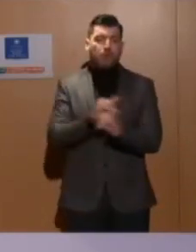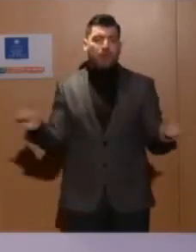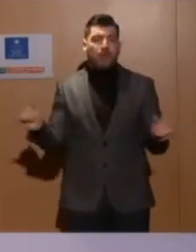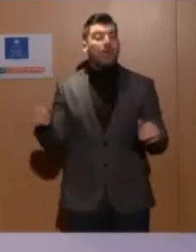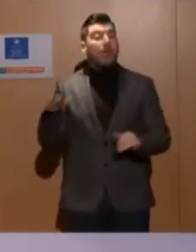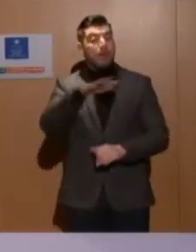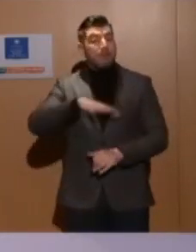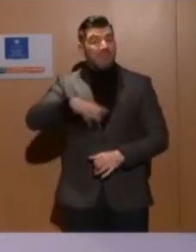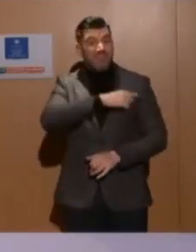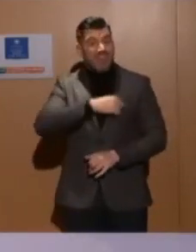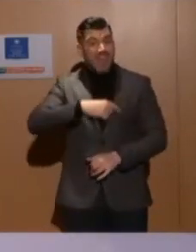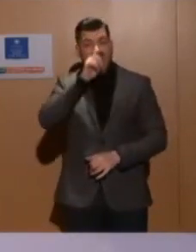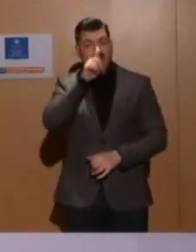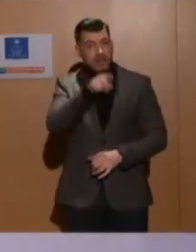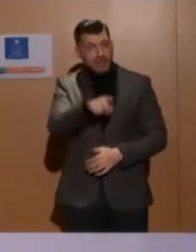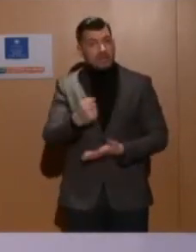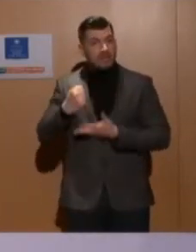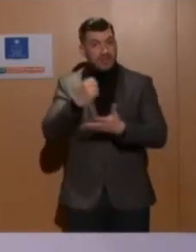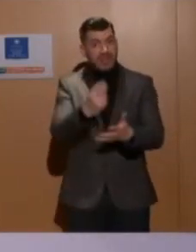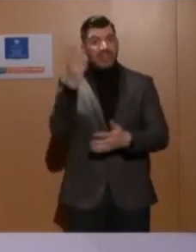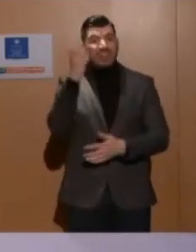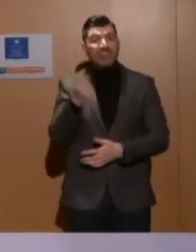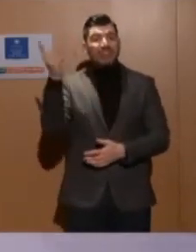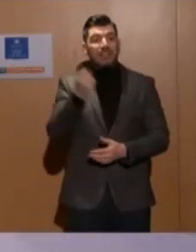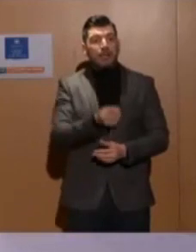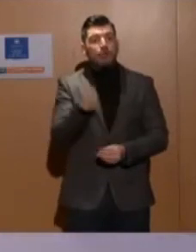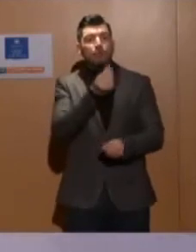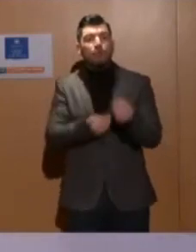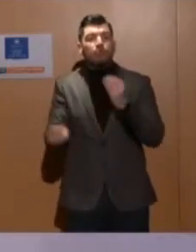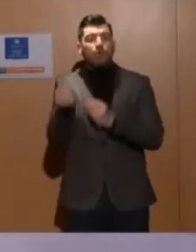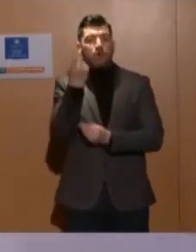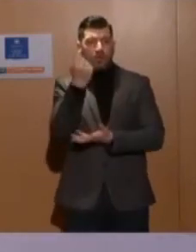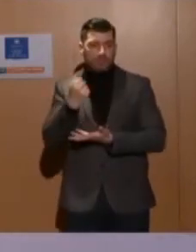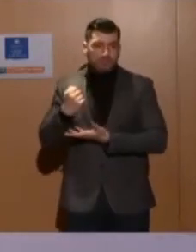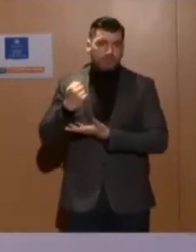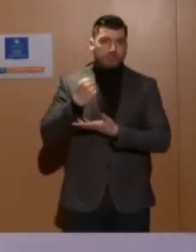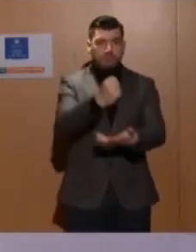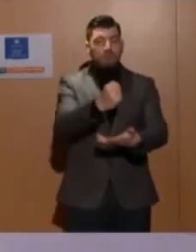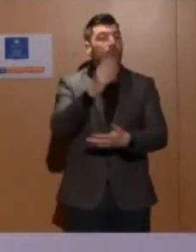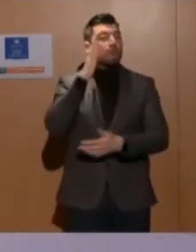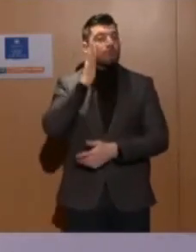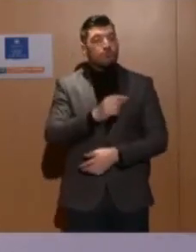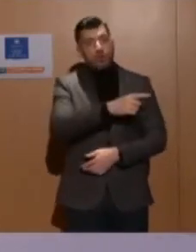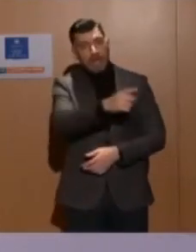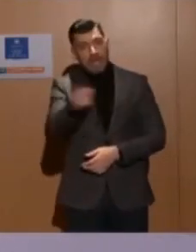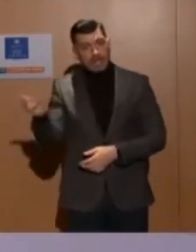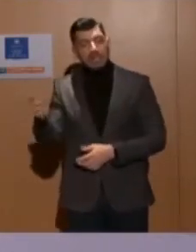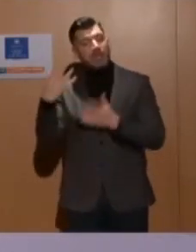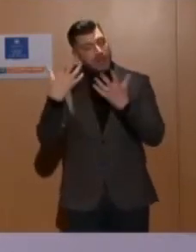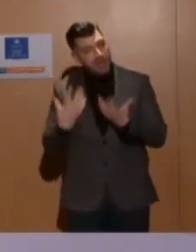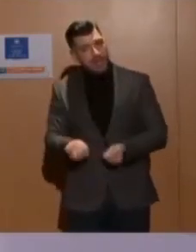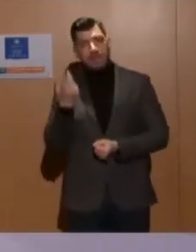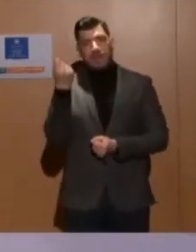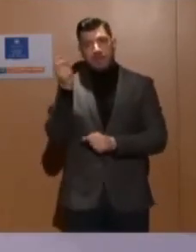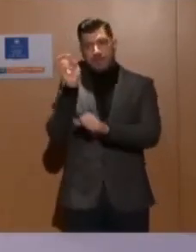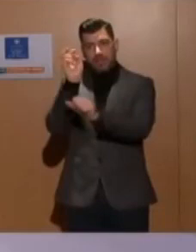έχουμε αυξήσει κατά 30% του πόρου του ΕΣΠΑ, ακριβώς και σε αυτό το σημείο, για να έχετε στη διάθεσή σας πόρους και δικούς σας